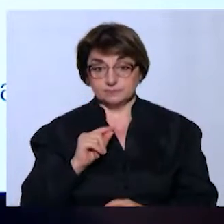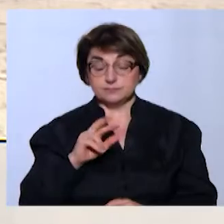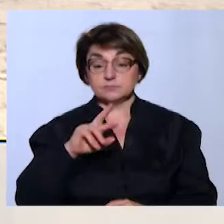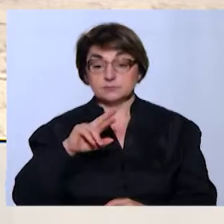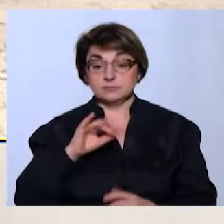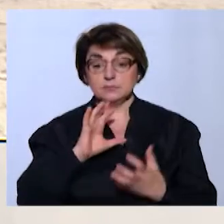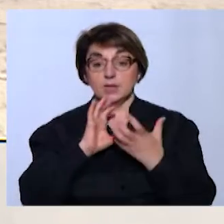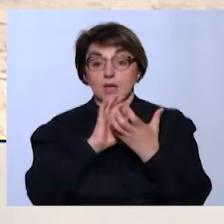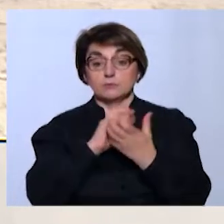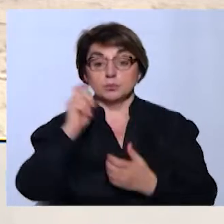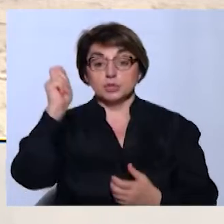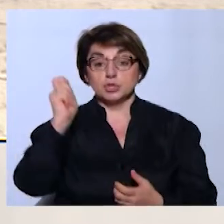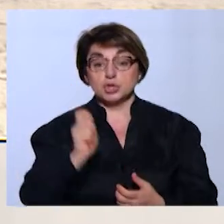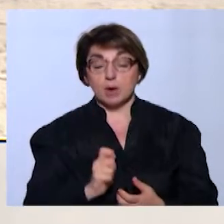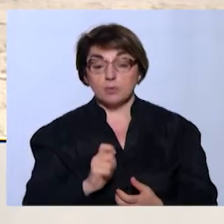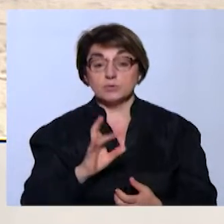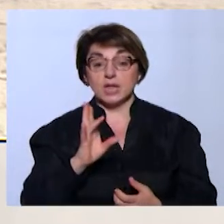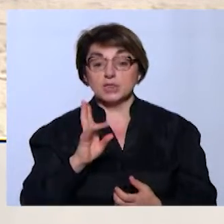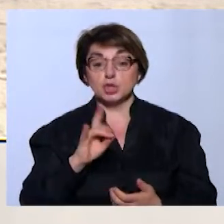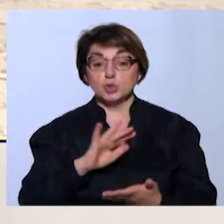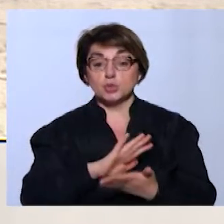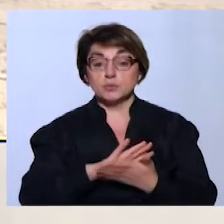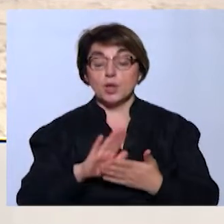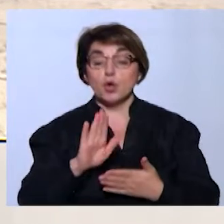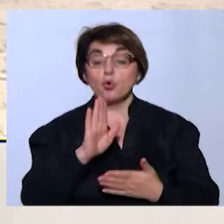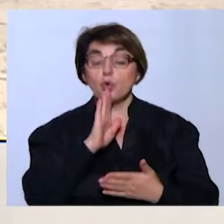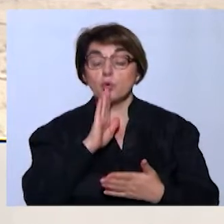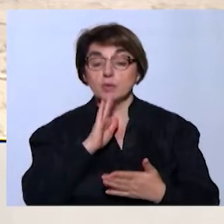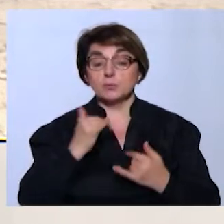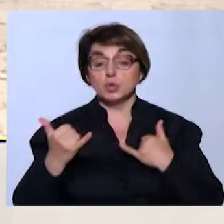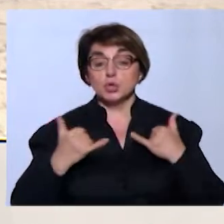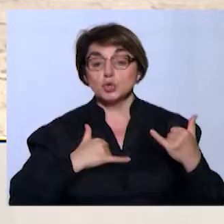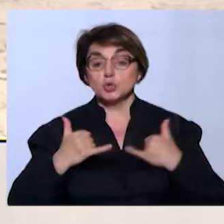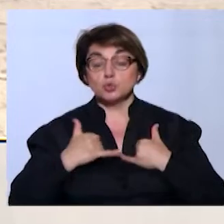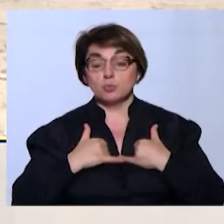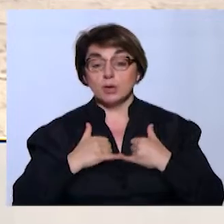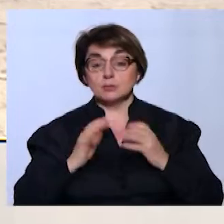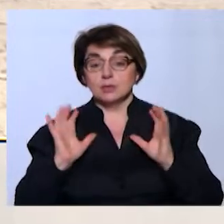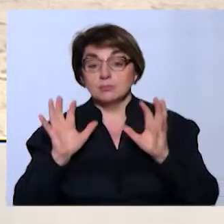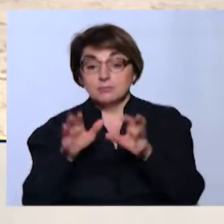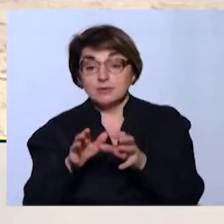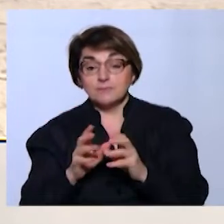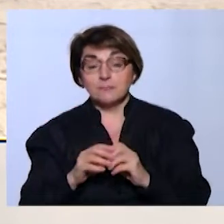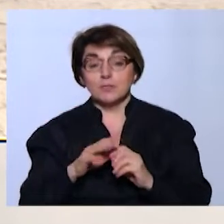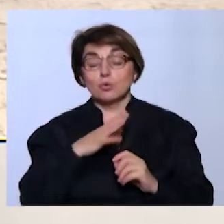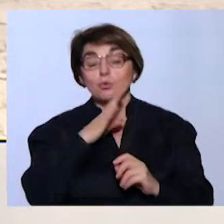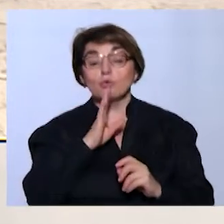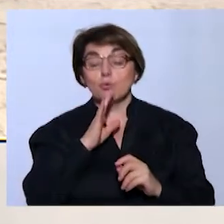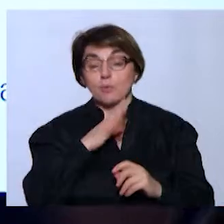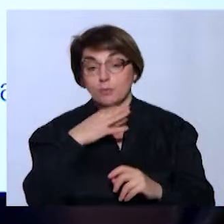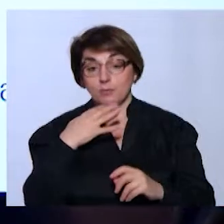ავტობუსით ჩამოვიდა ნინო წმინდაში. გოგონები სტუმარს მისცვივდნენ თუ მივარდნენ? გოგონები ხო ბევრნი